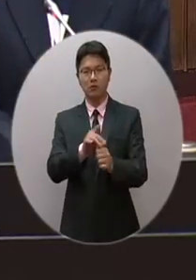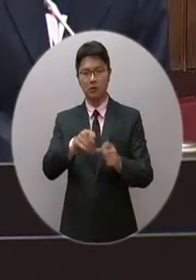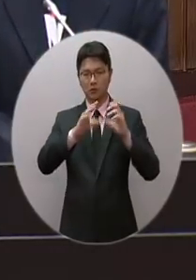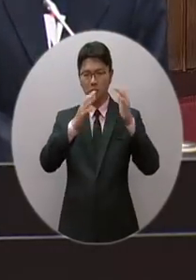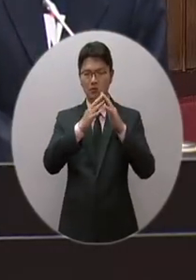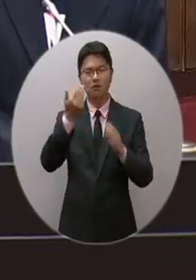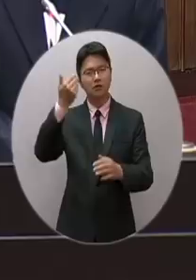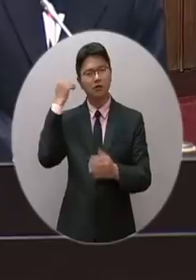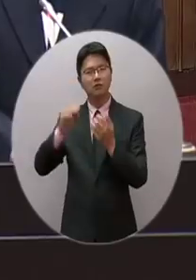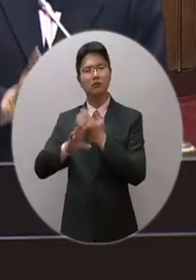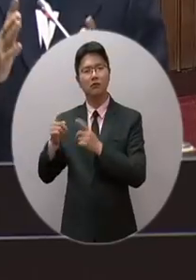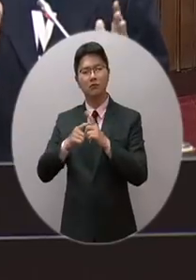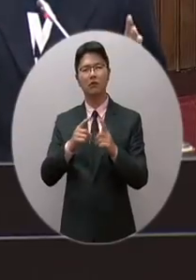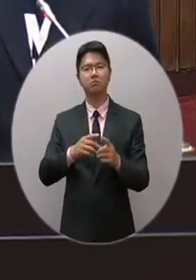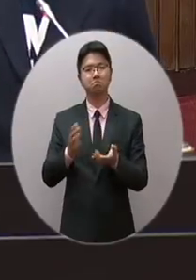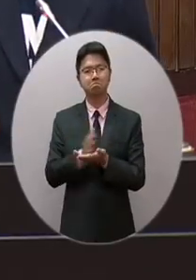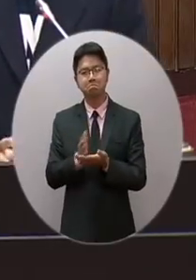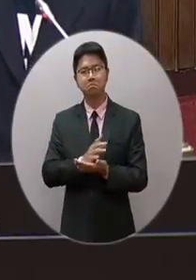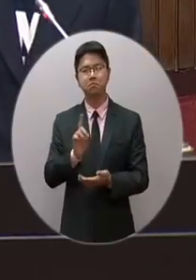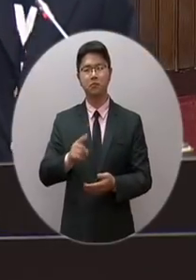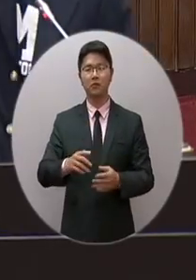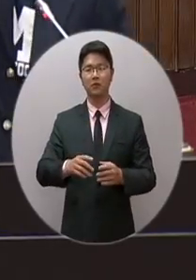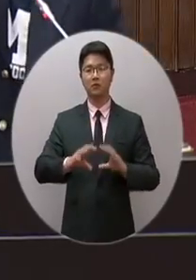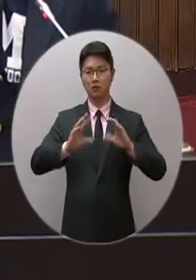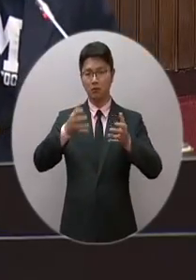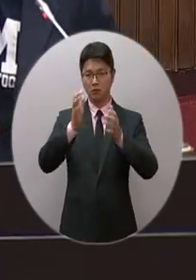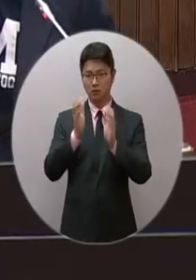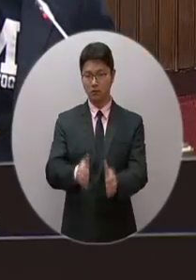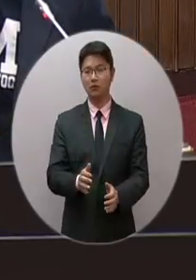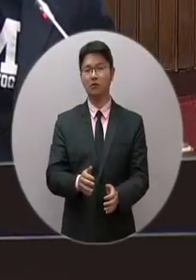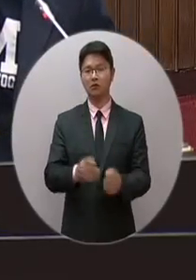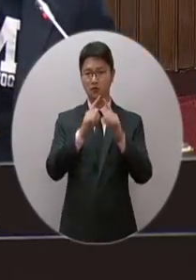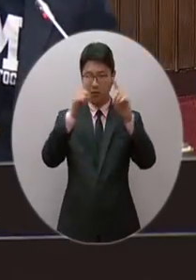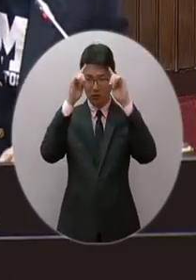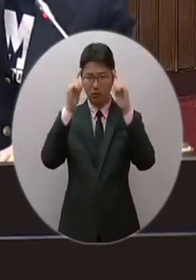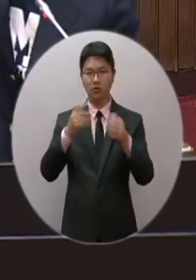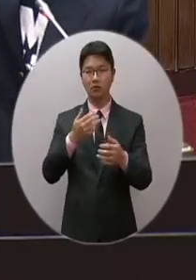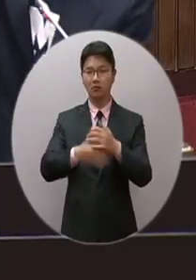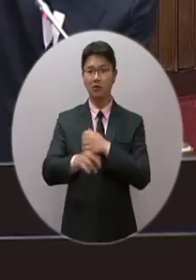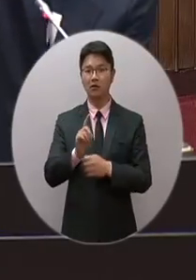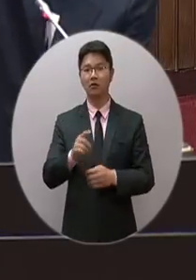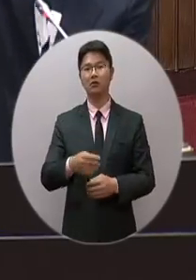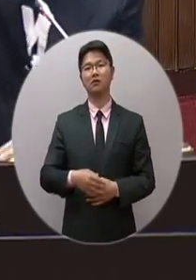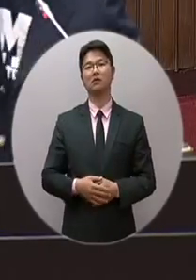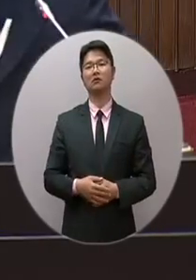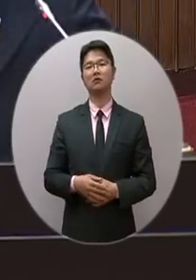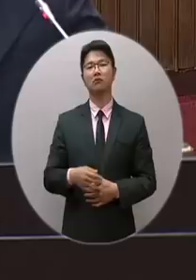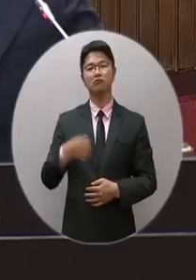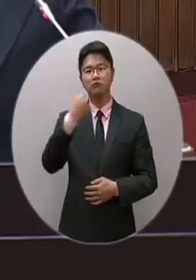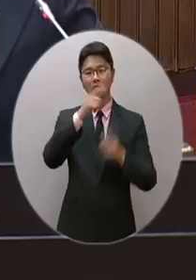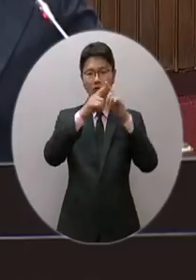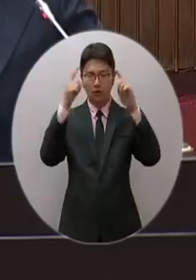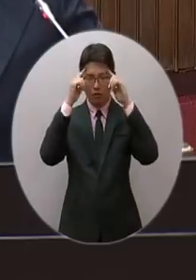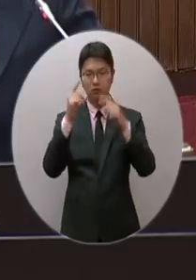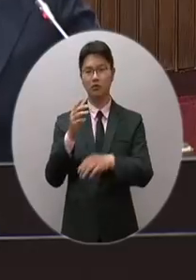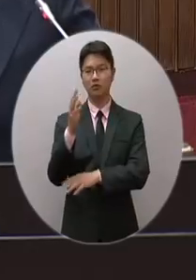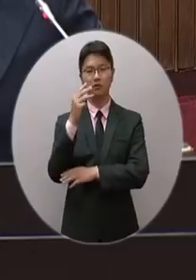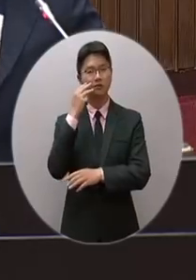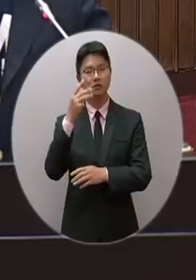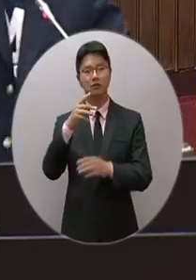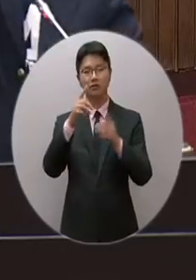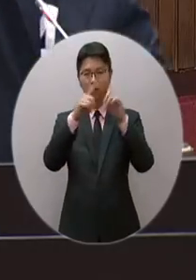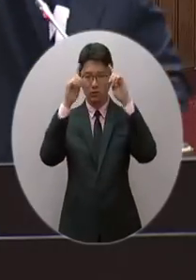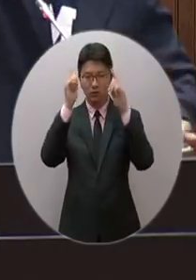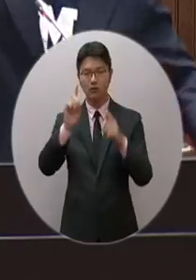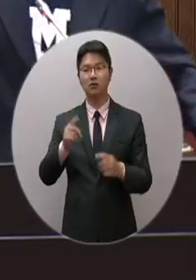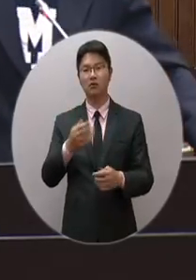去批评我们所有的国立大学只剩一所大学，什么台大、政大、成大都没了，叫做国立教育